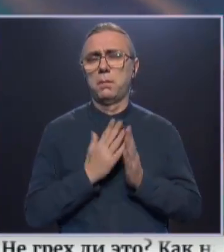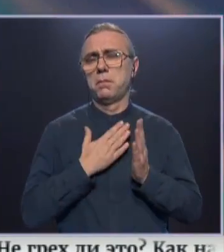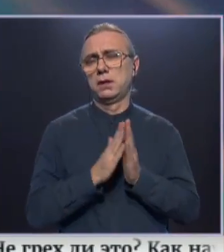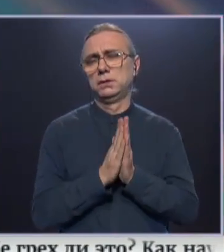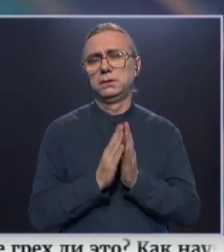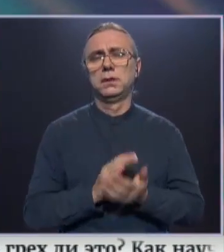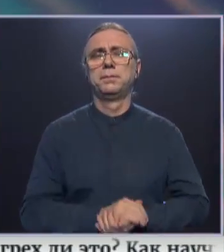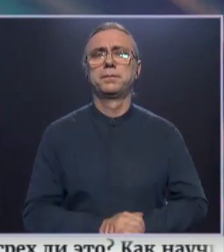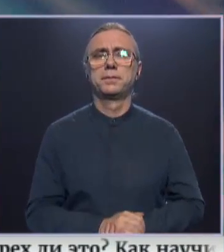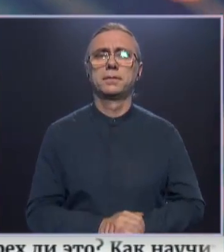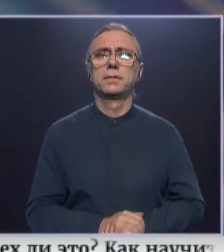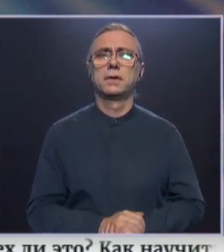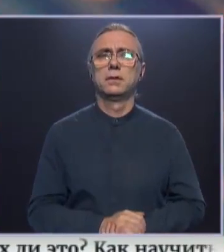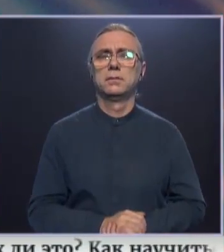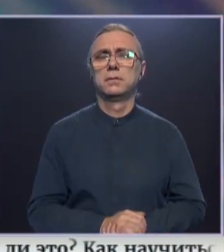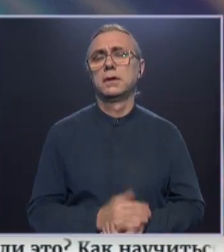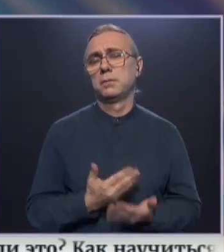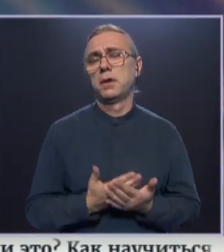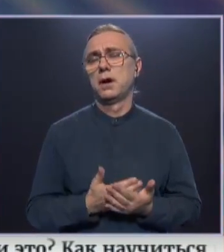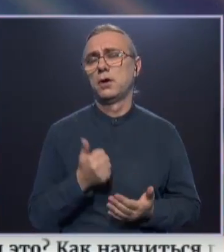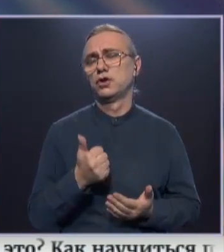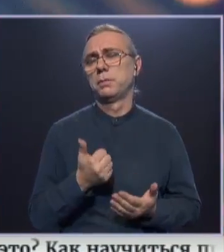Угу. Добрый... Можно я добавлю? Конечно. Очень хороший пример из